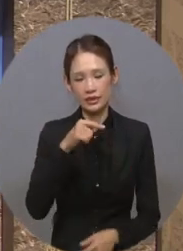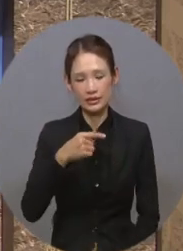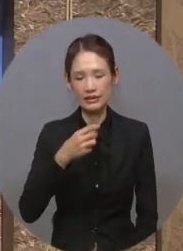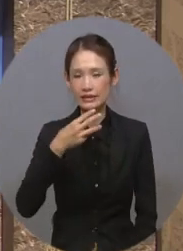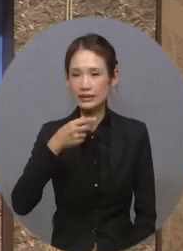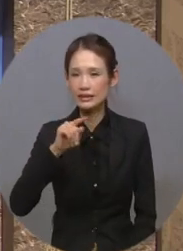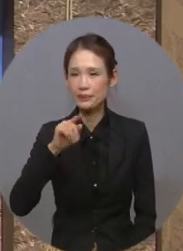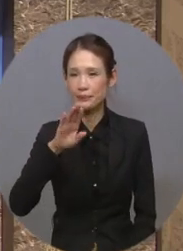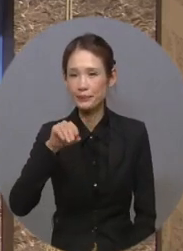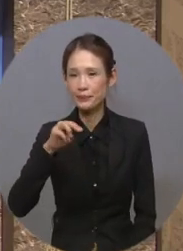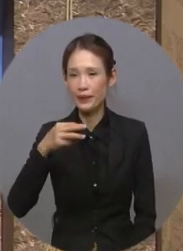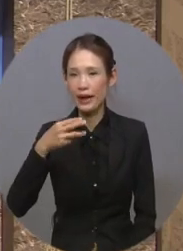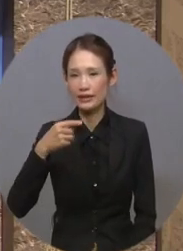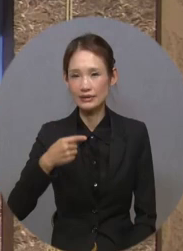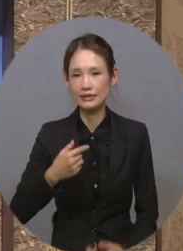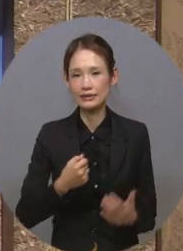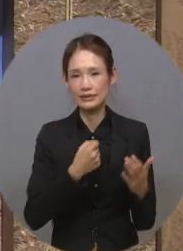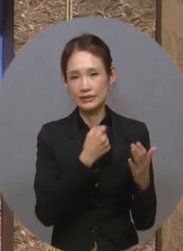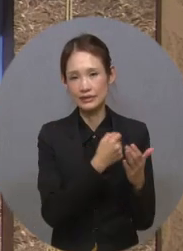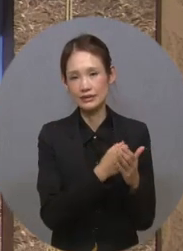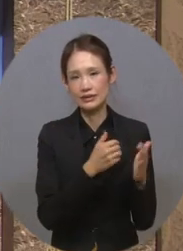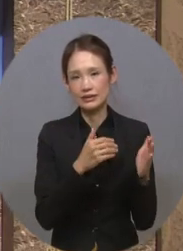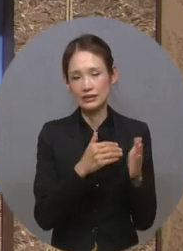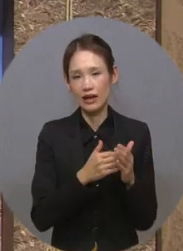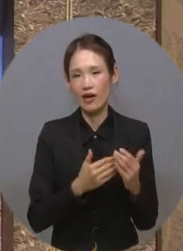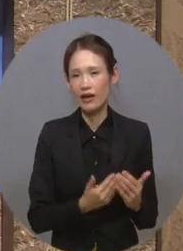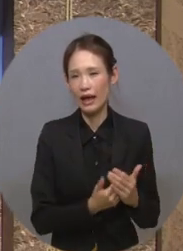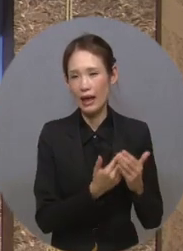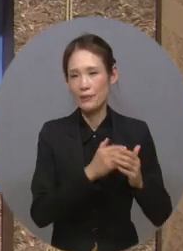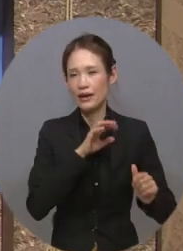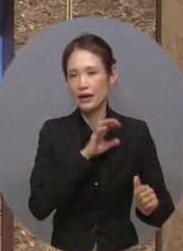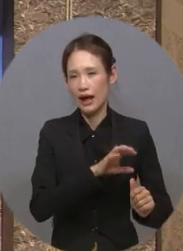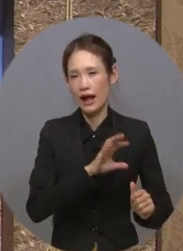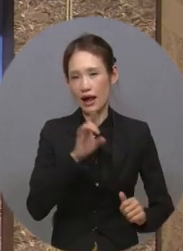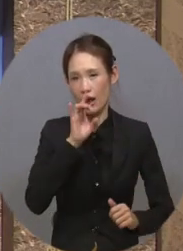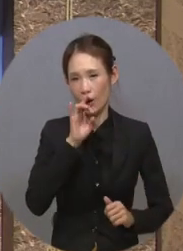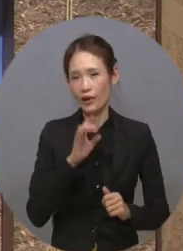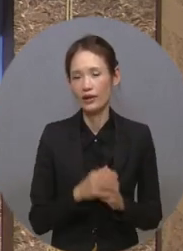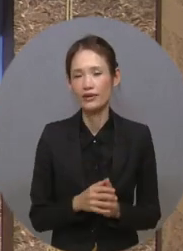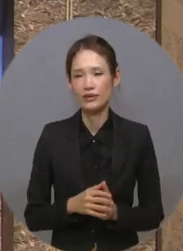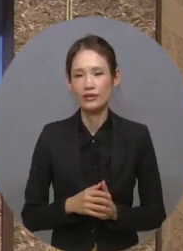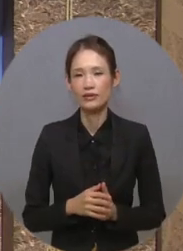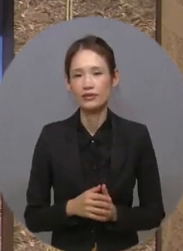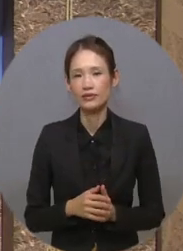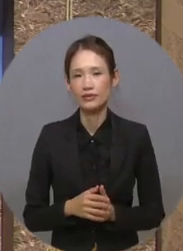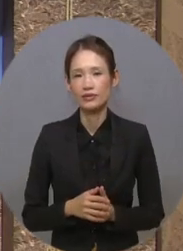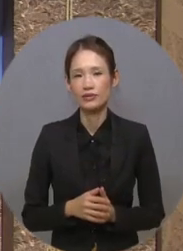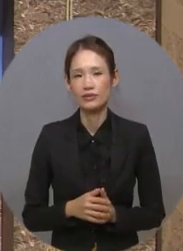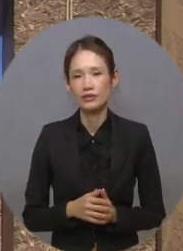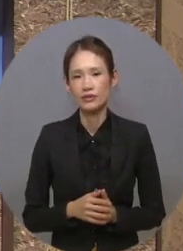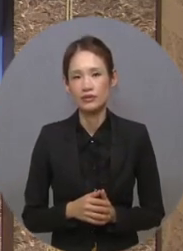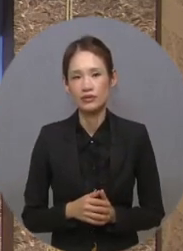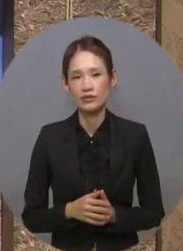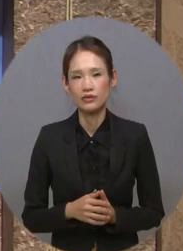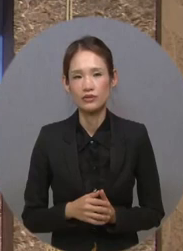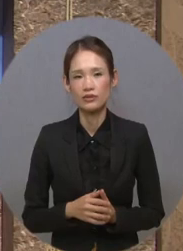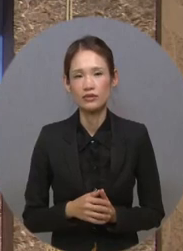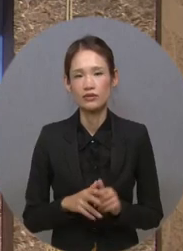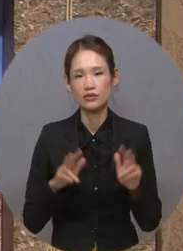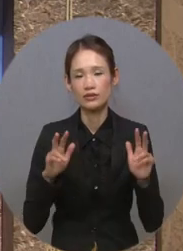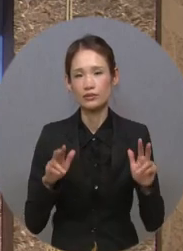해가지고 계속 개발이 억제되고 있었죠. 네. 확대되고 있었는데 지금 뭐 아시다시피